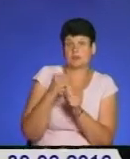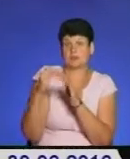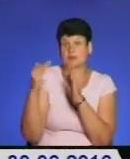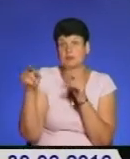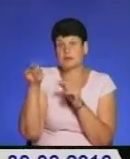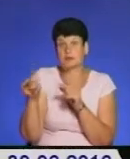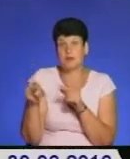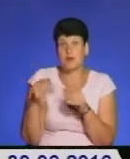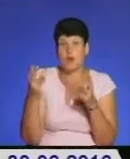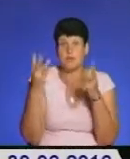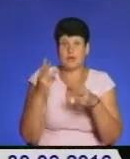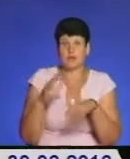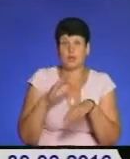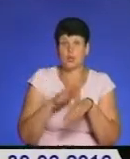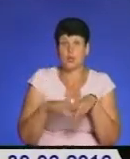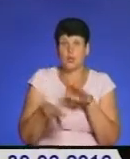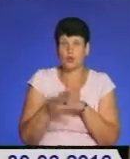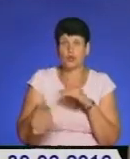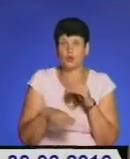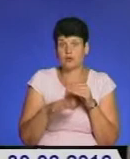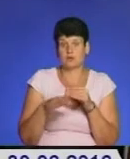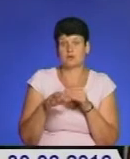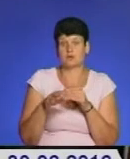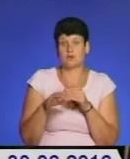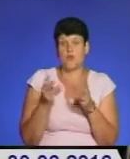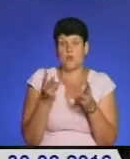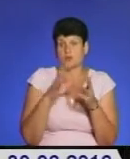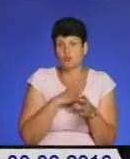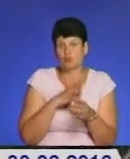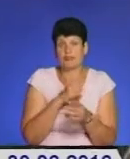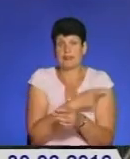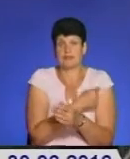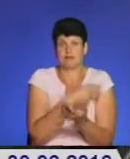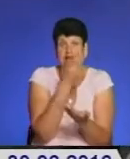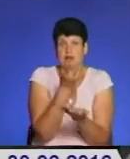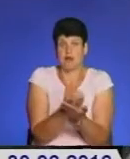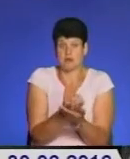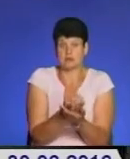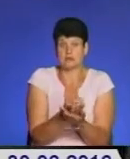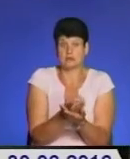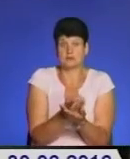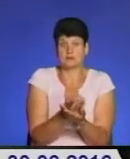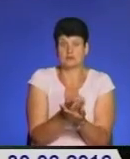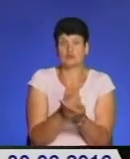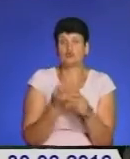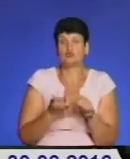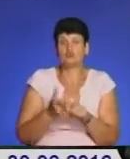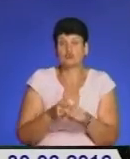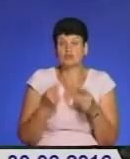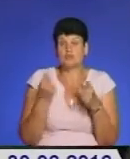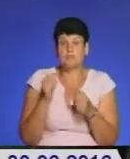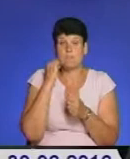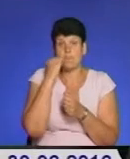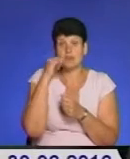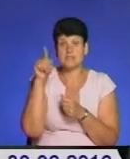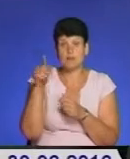опік собі ноги і руки. Там якась стадія була опіку, не пам'ятаю, вони в лікарні лежали. Звичайно, забрати, дуже великі опіки. І в нас бабця